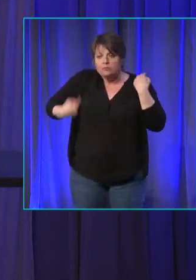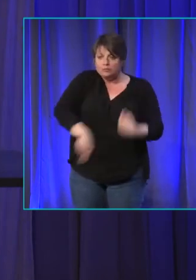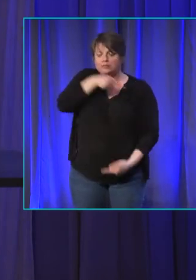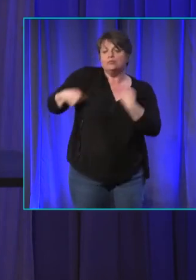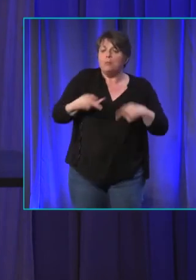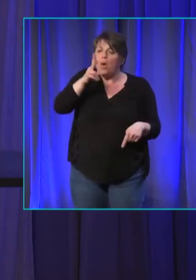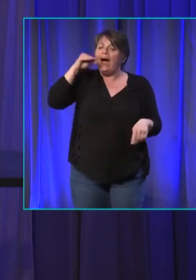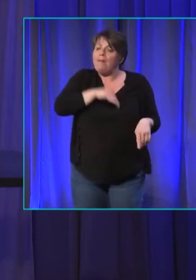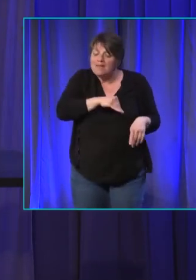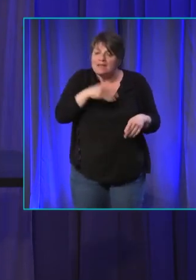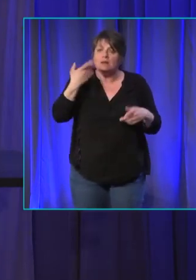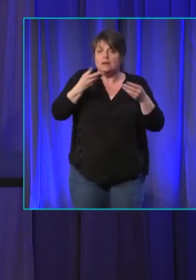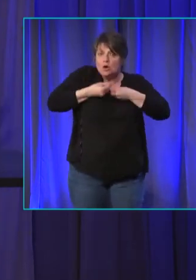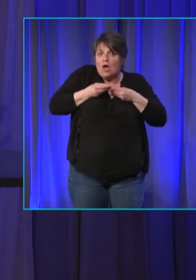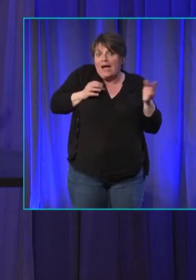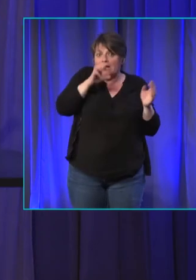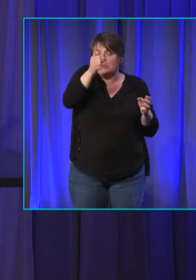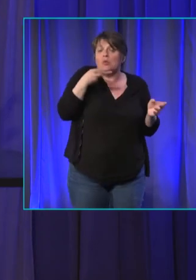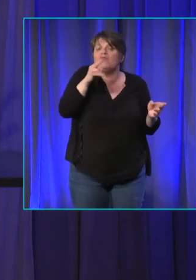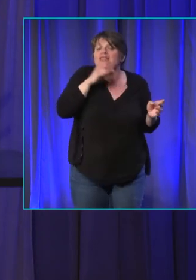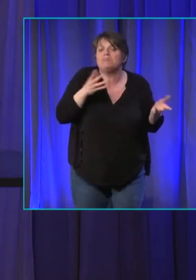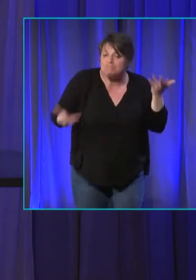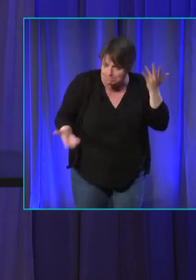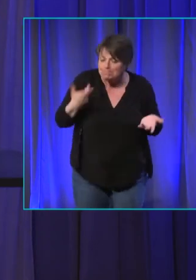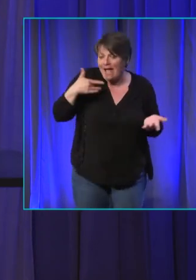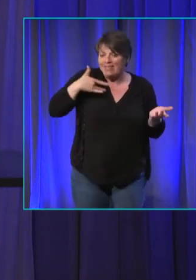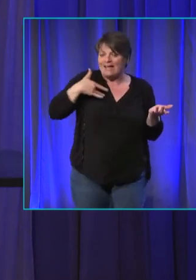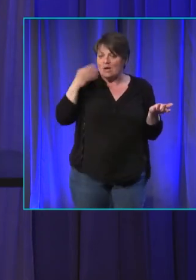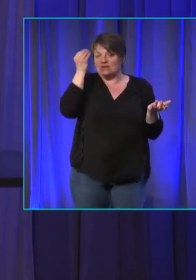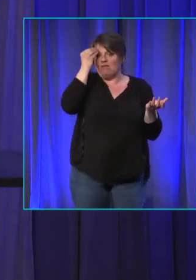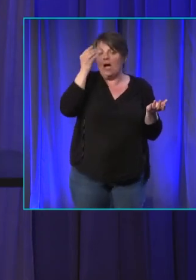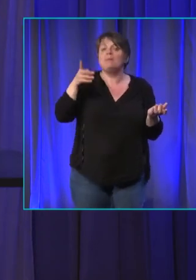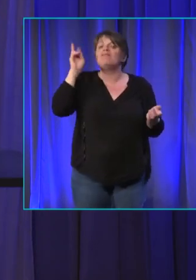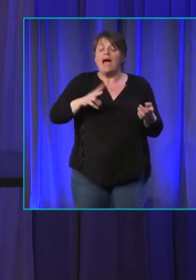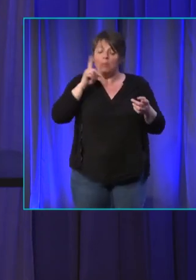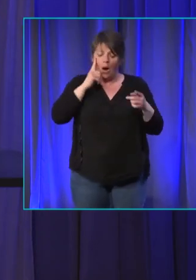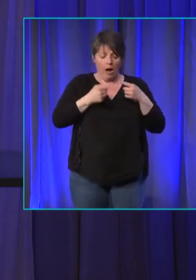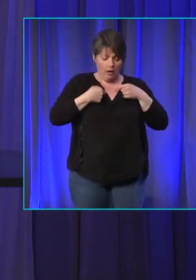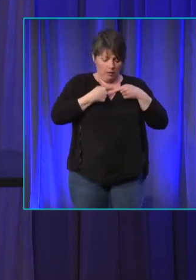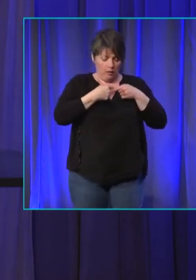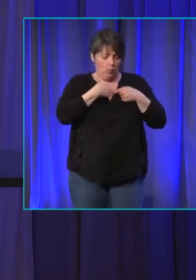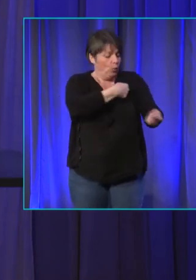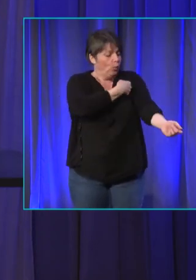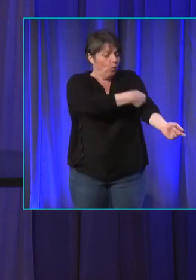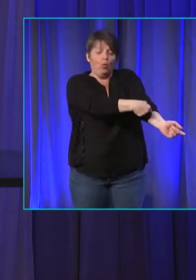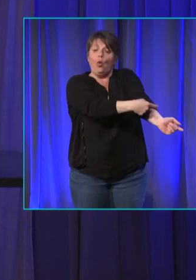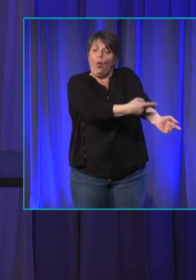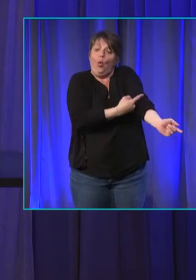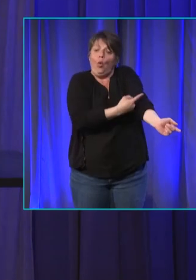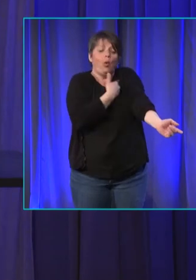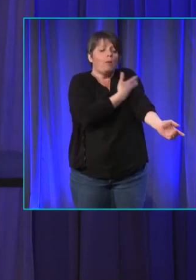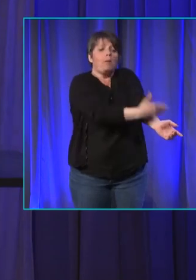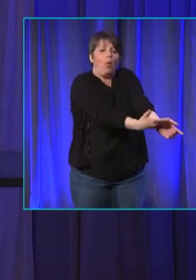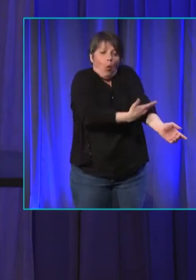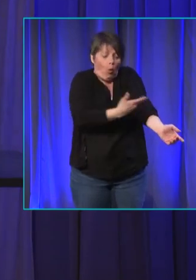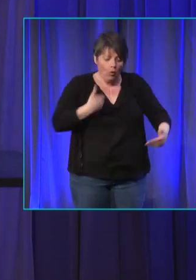sûr, vous voyez, lorsque vous voyez la photo ici, lorsqu'on a des segments qui sont courts, que ce soit des petits bras ou des petites